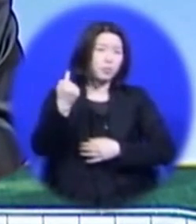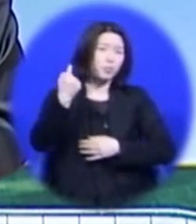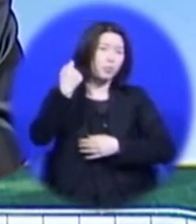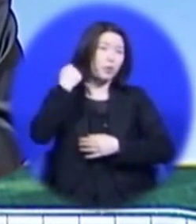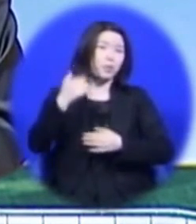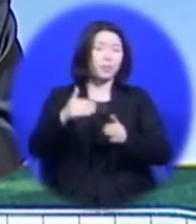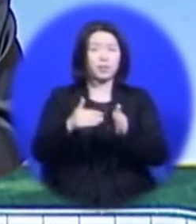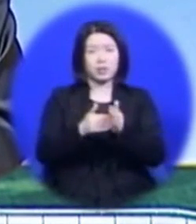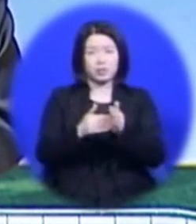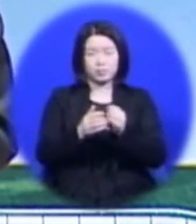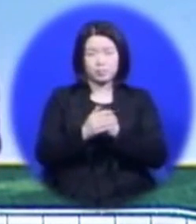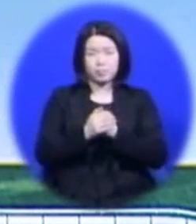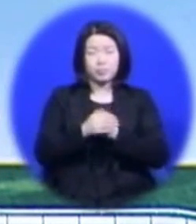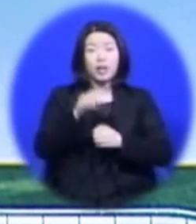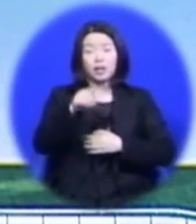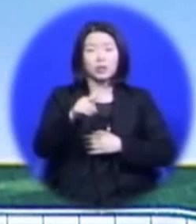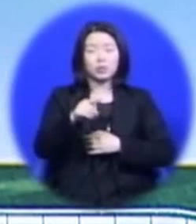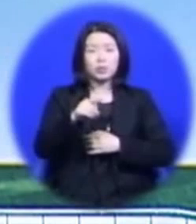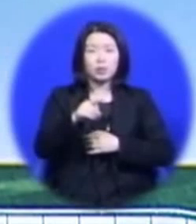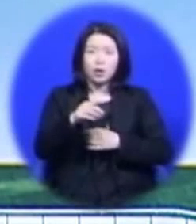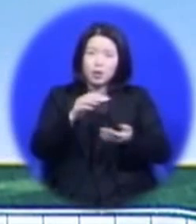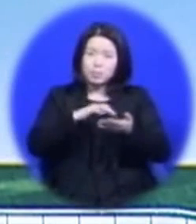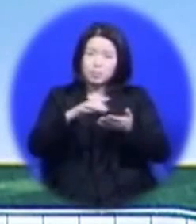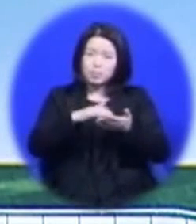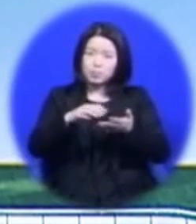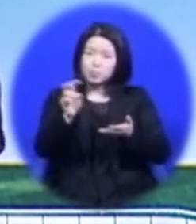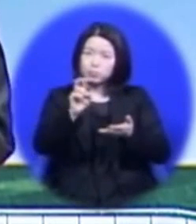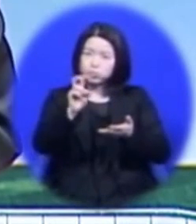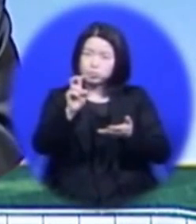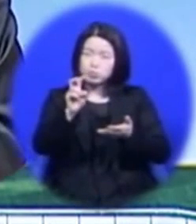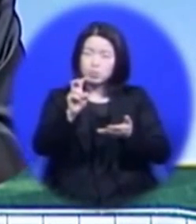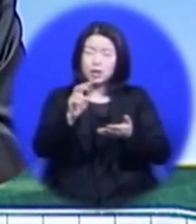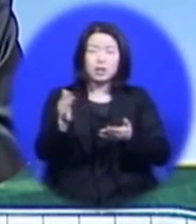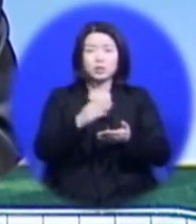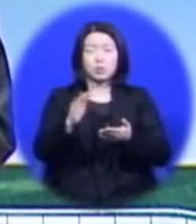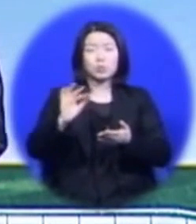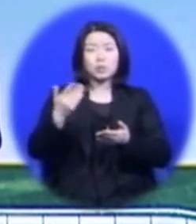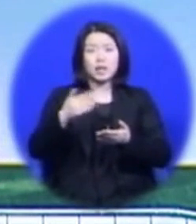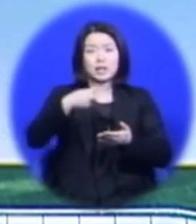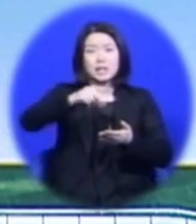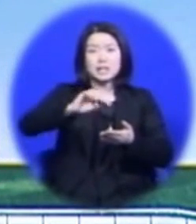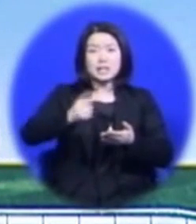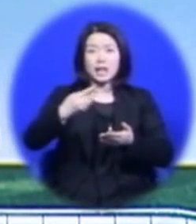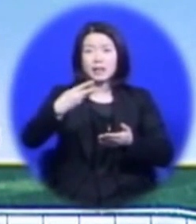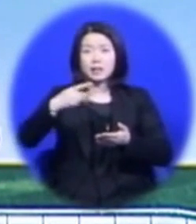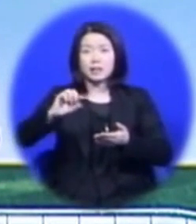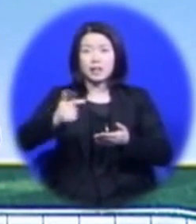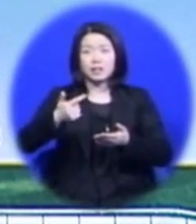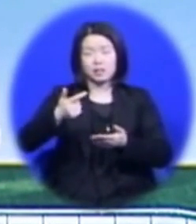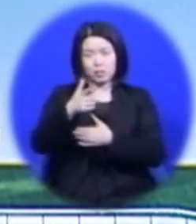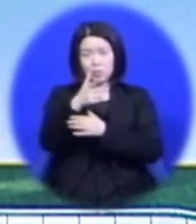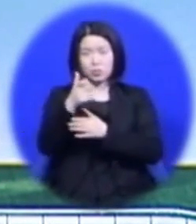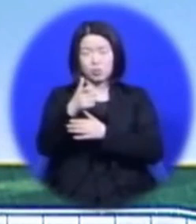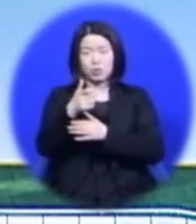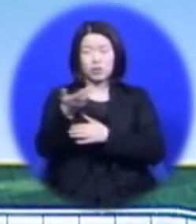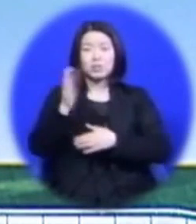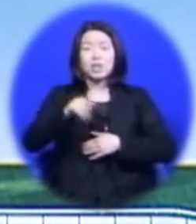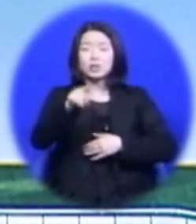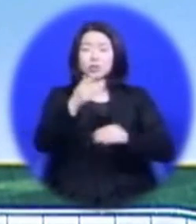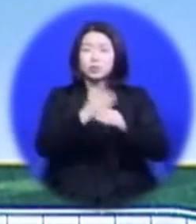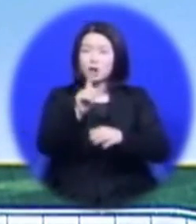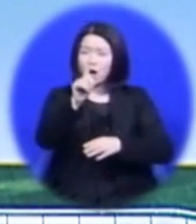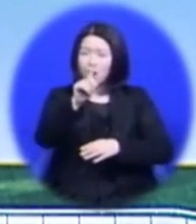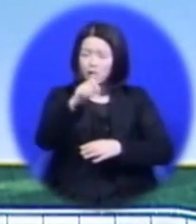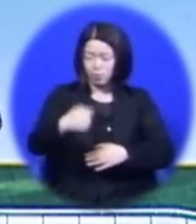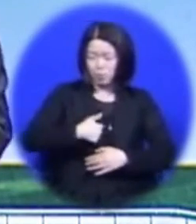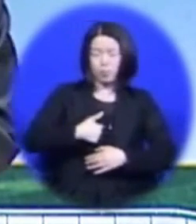지나갔습니다. 그것도 약 20발에 가까운 산탄총이었는데 그 중에 한 발도 맞지 않았습니다. 총성을 듣고